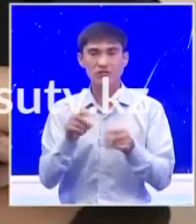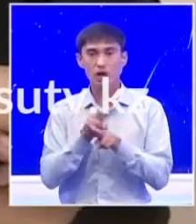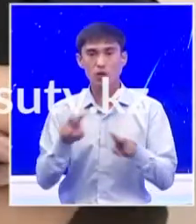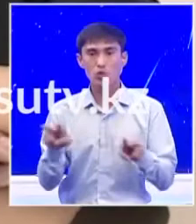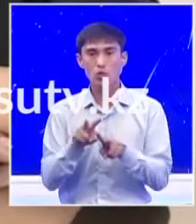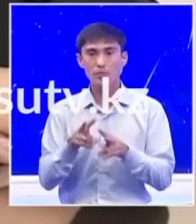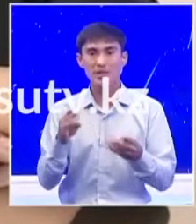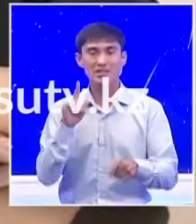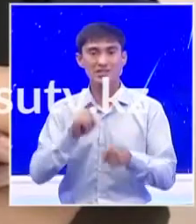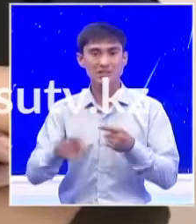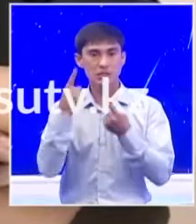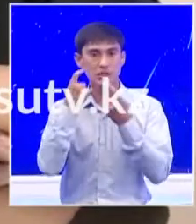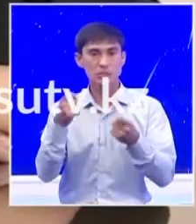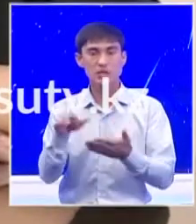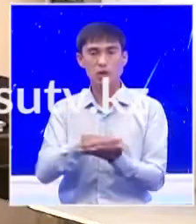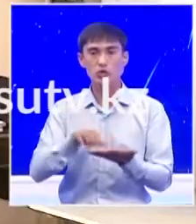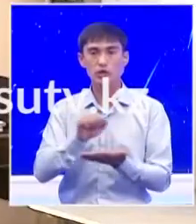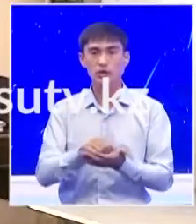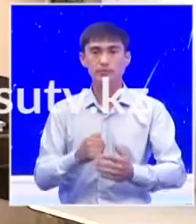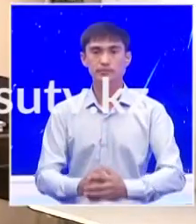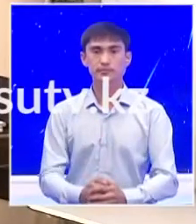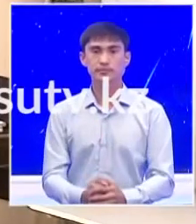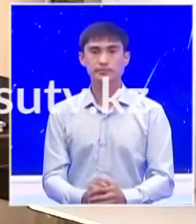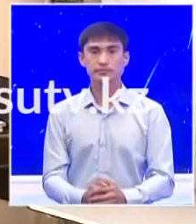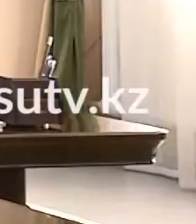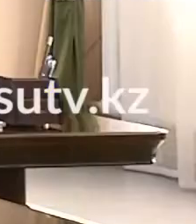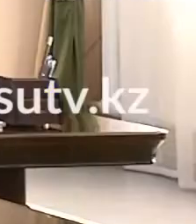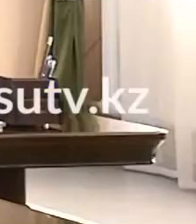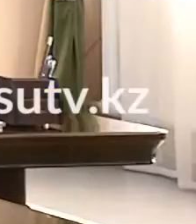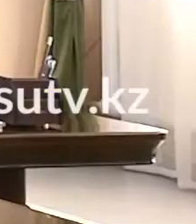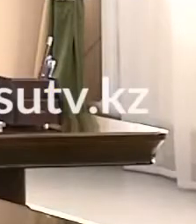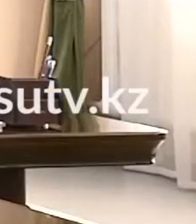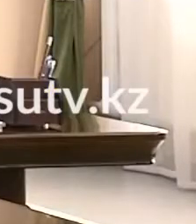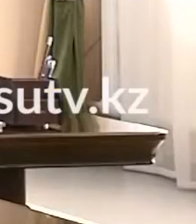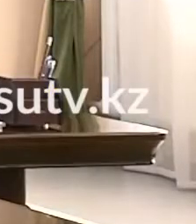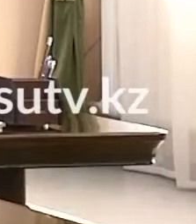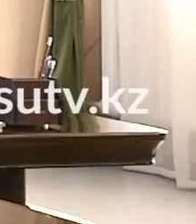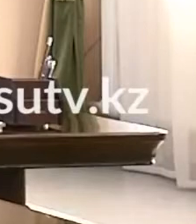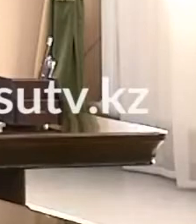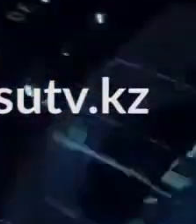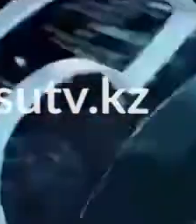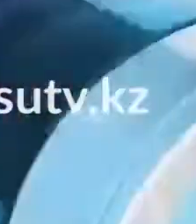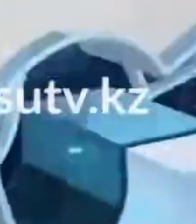и незамедлительно сообщать о нарушениях. Лилия Штогрина, Жасулан Чингинджинов, телеканал ЖТСУ.